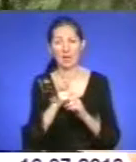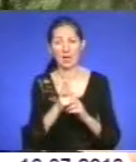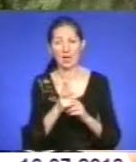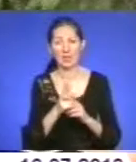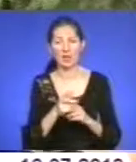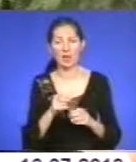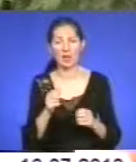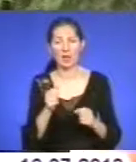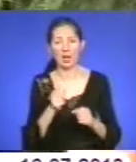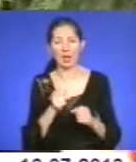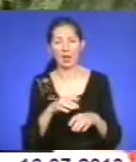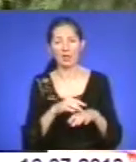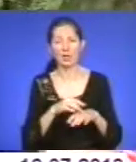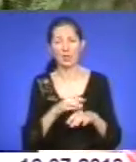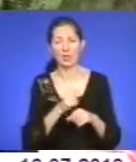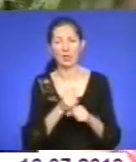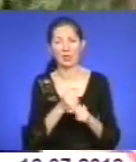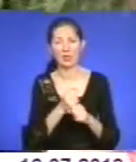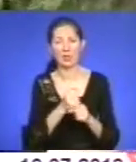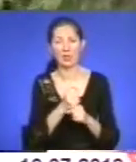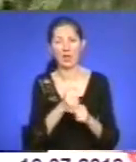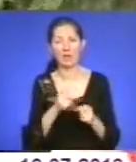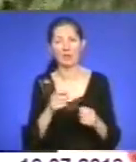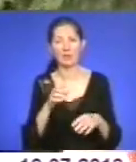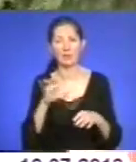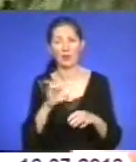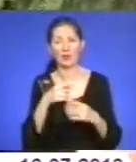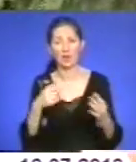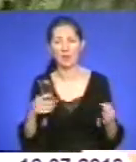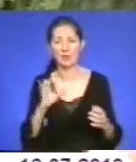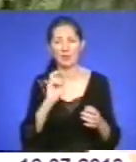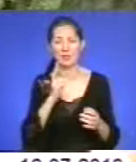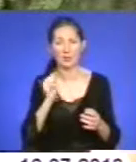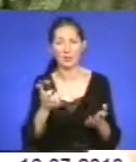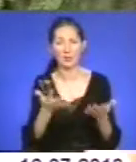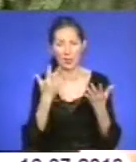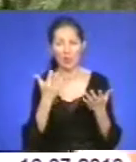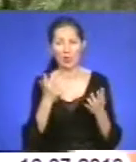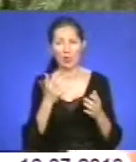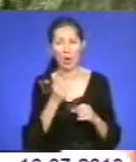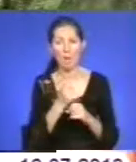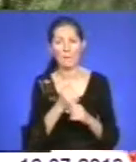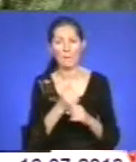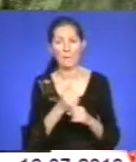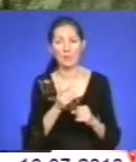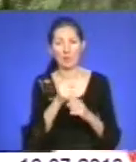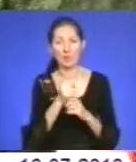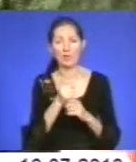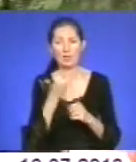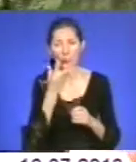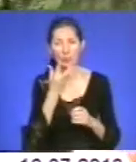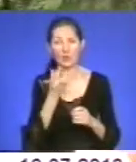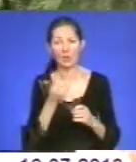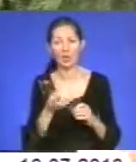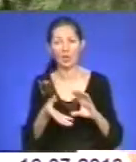від тварин насказ і виявлено 11 позитивних результатів. Зокрема, серед лисиць – 6, серед